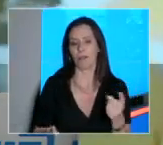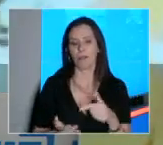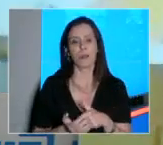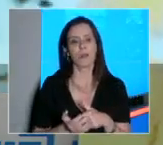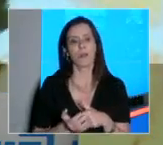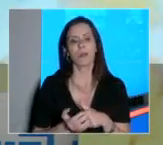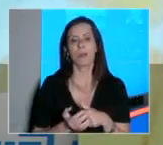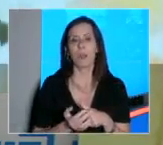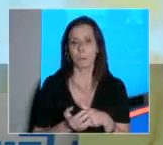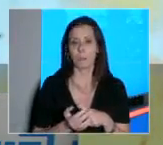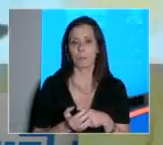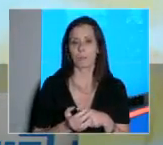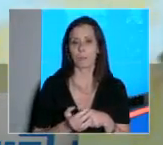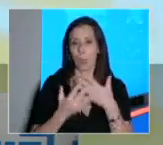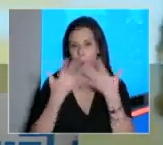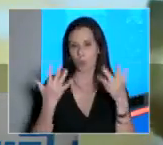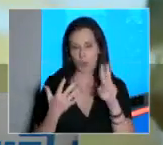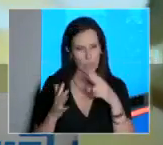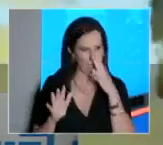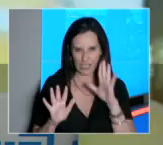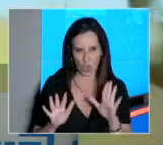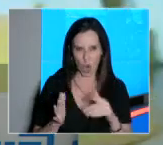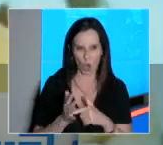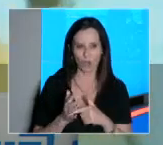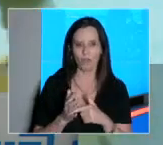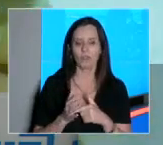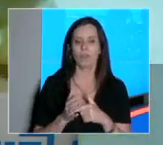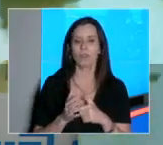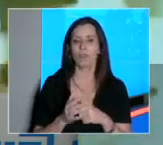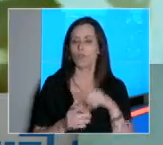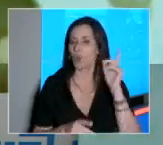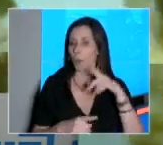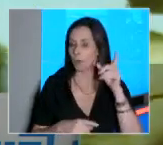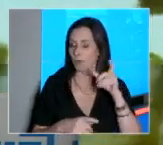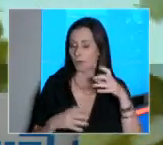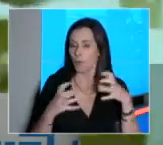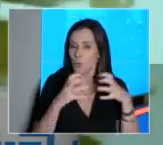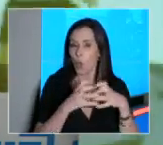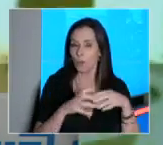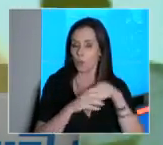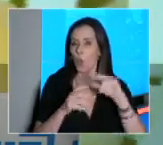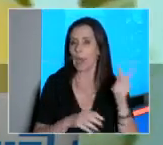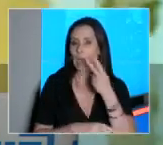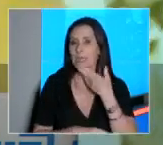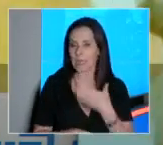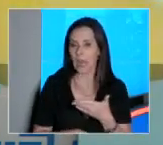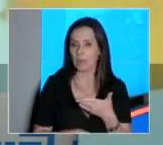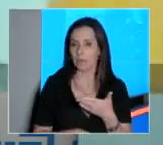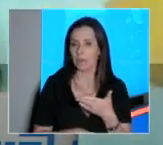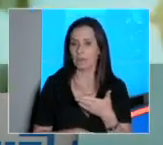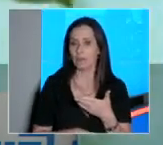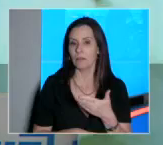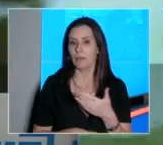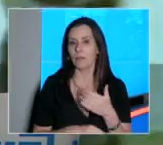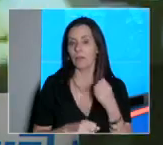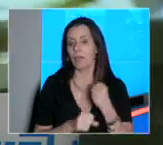עכשיו, ברור שיש ניסיונות של גורמים שונים בתוך הקהילה הישראלית